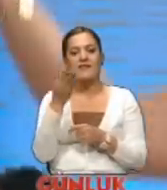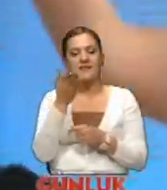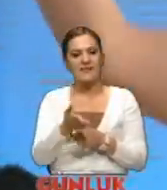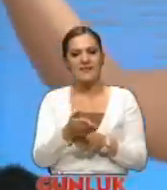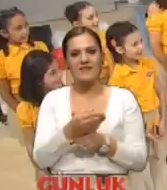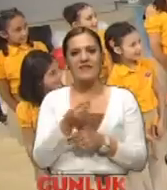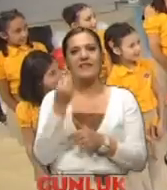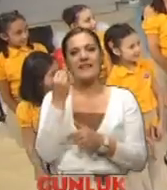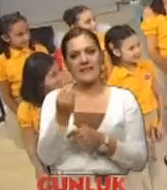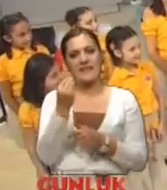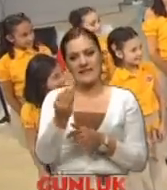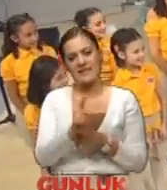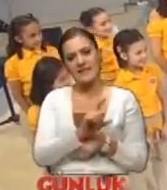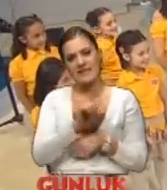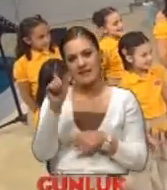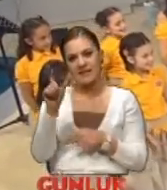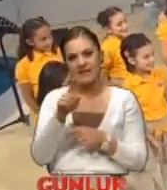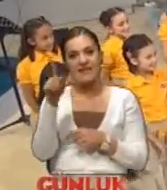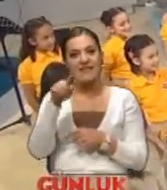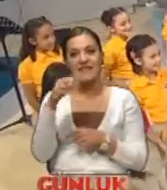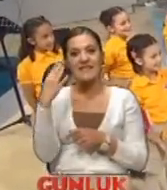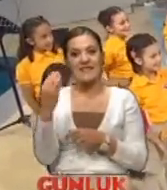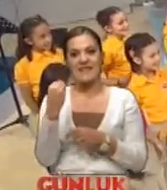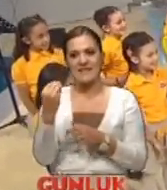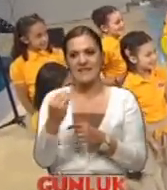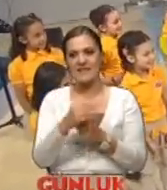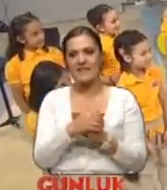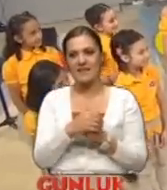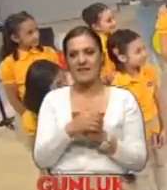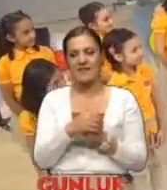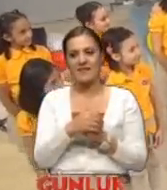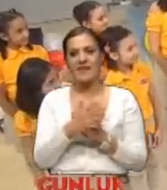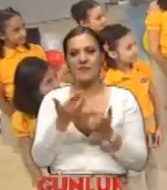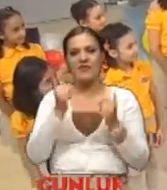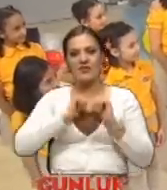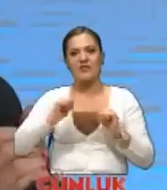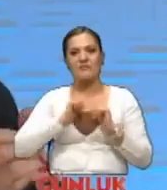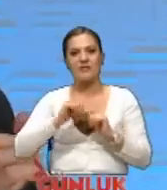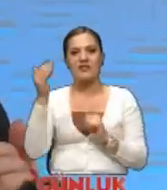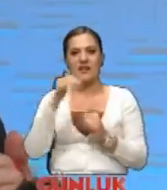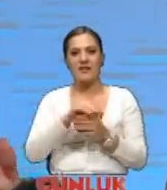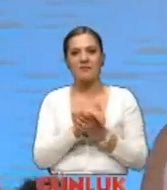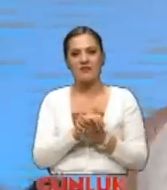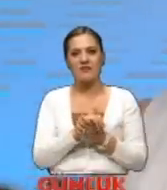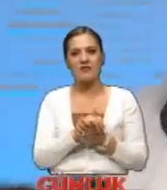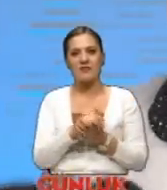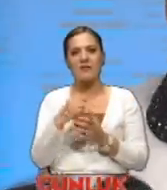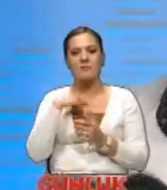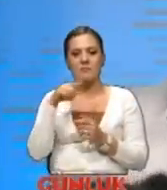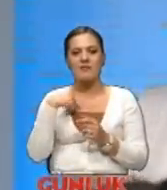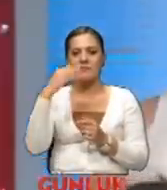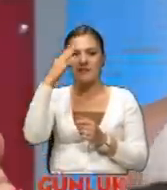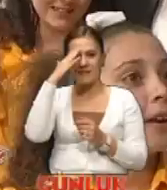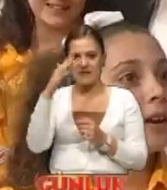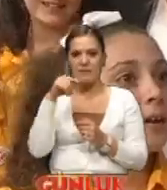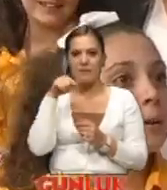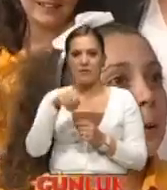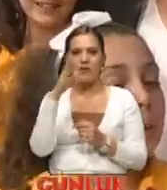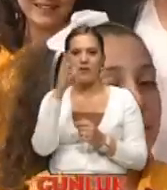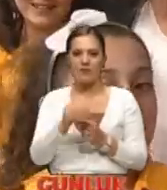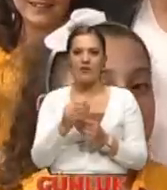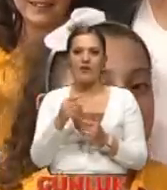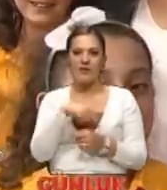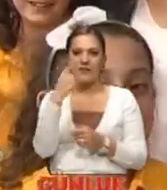Nasılsınız? İyiyiz. Siz nasılsınız? Allah'ım çalışmış da gelmişler. Vallahi çalışmışsınız. Bizim selamlamalarımız böyle